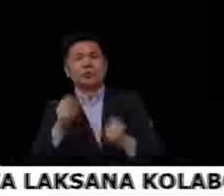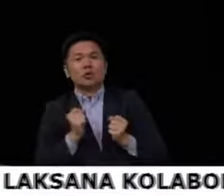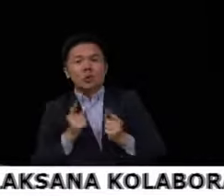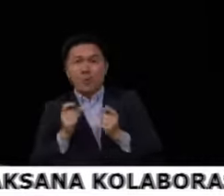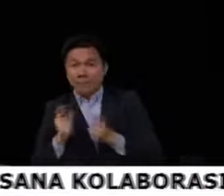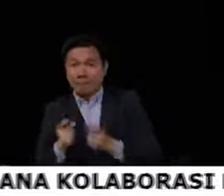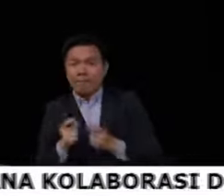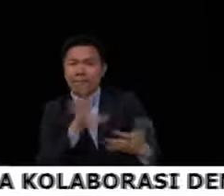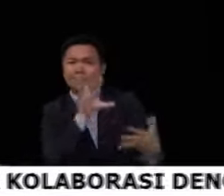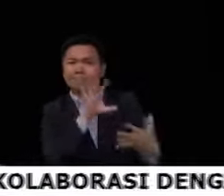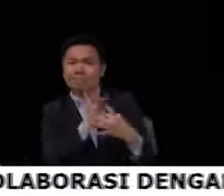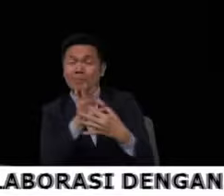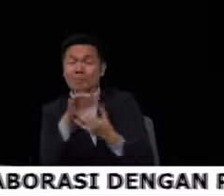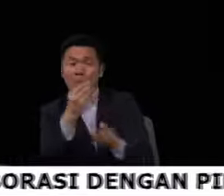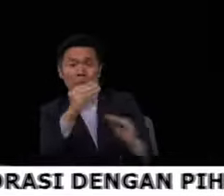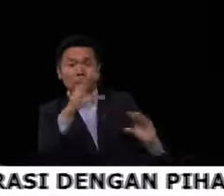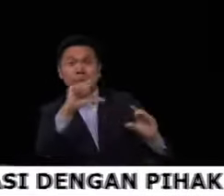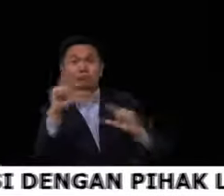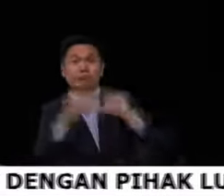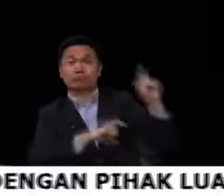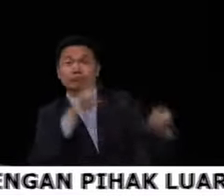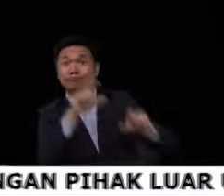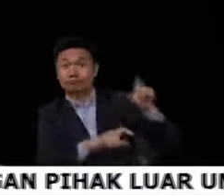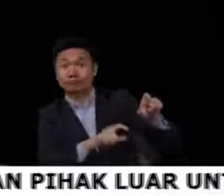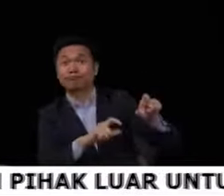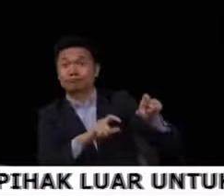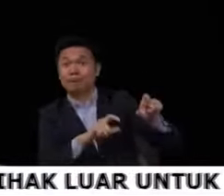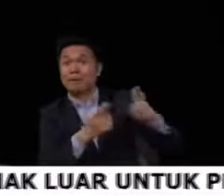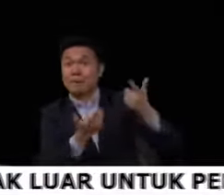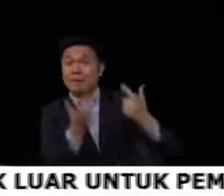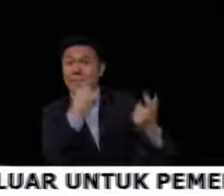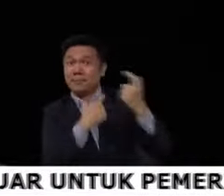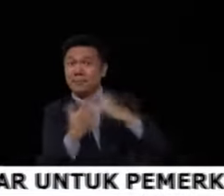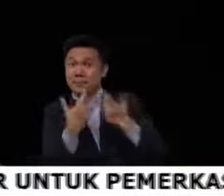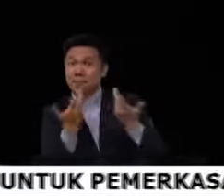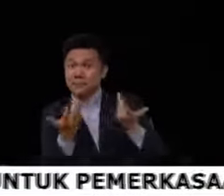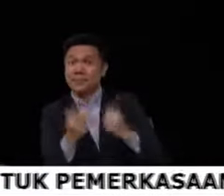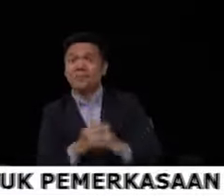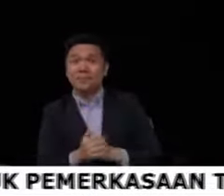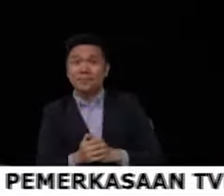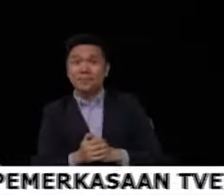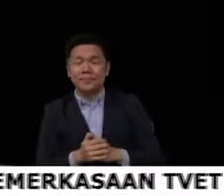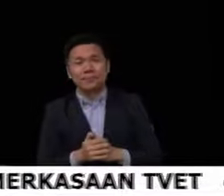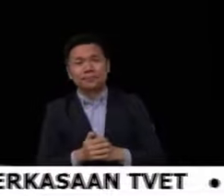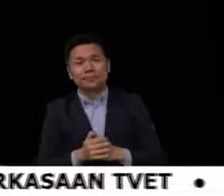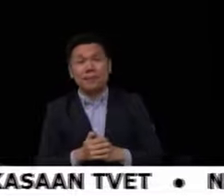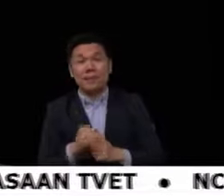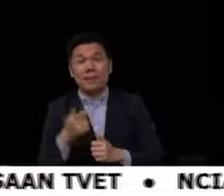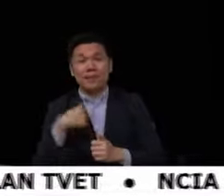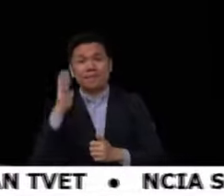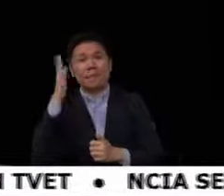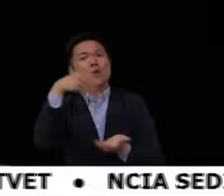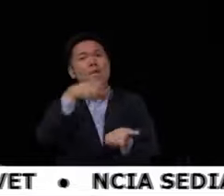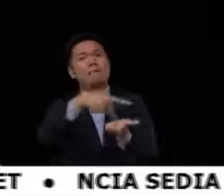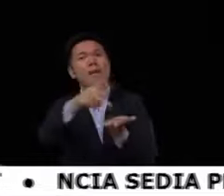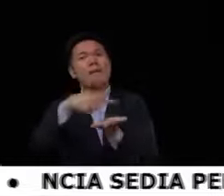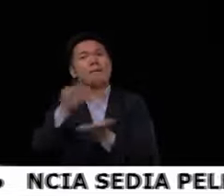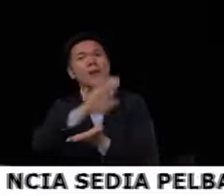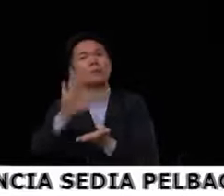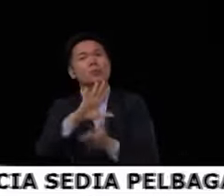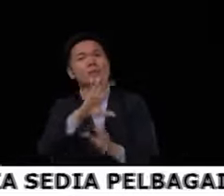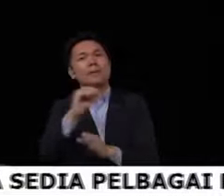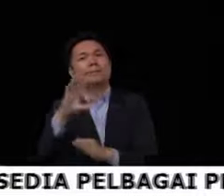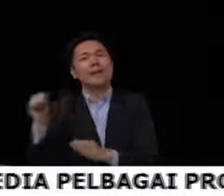untuk Meulaboh terlebih dahulu dan bagaimana pula kita akan membaik membiayai itu runtuhkan hal